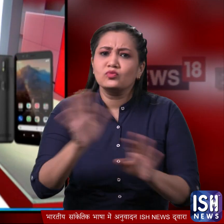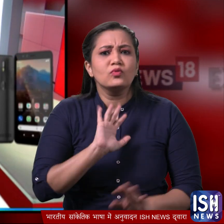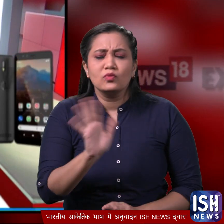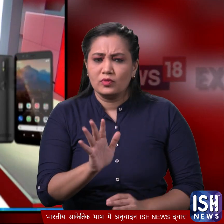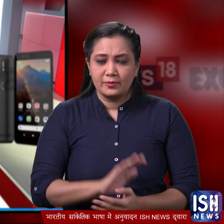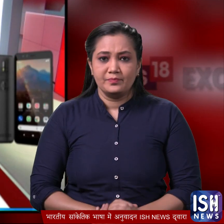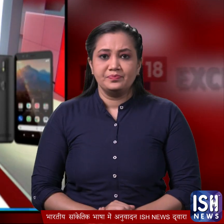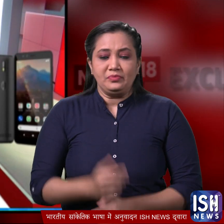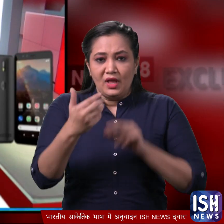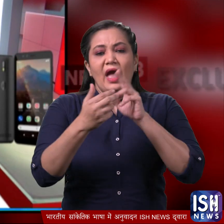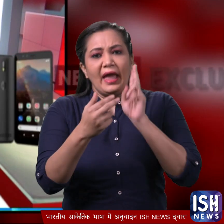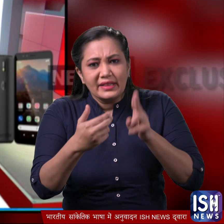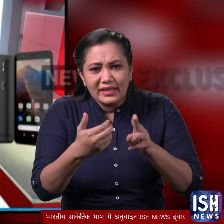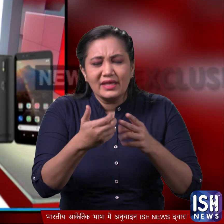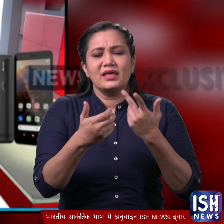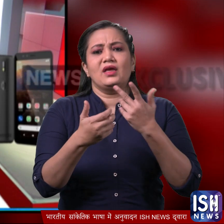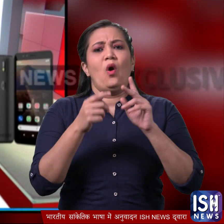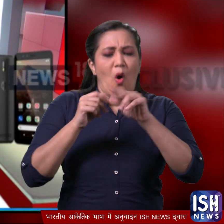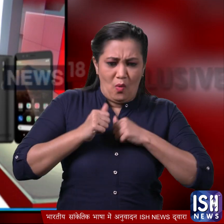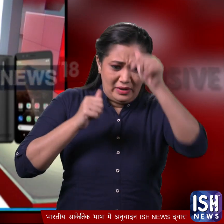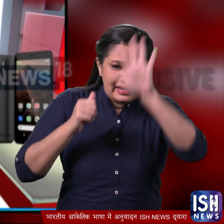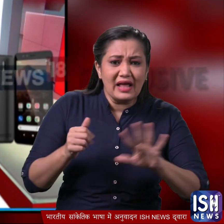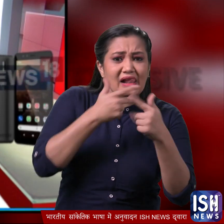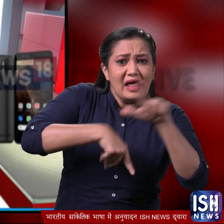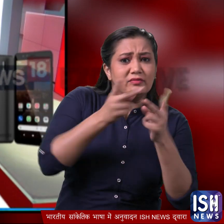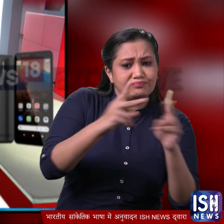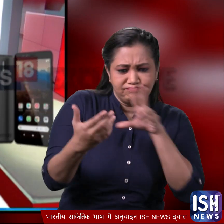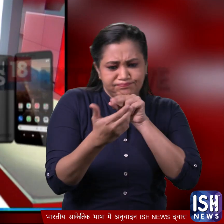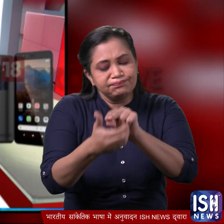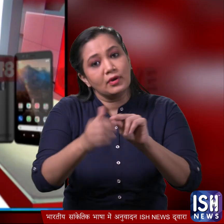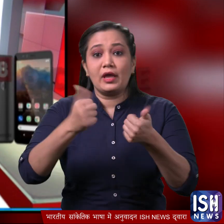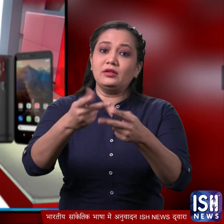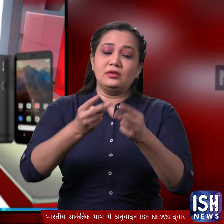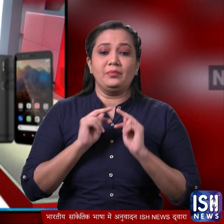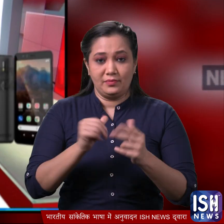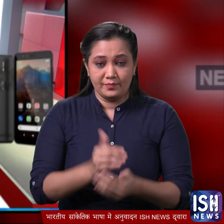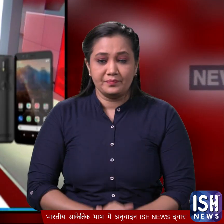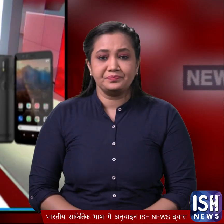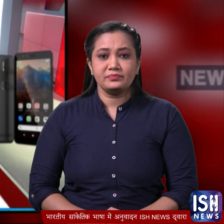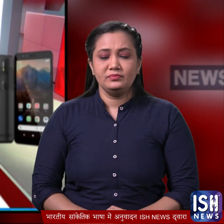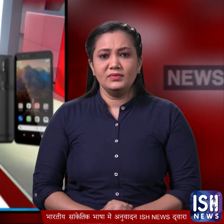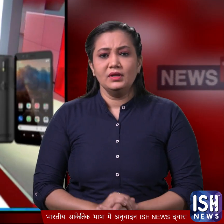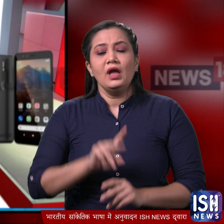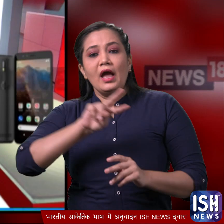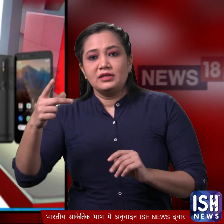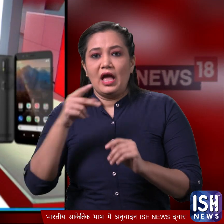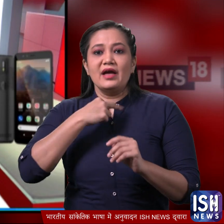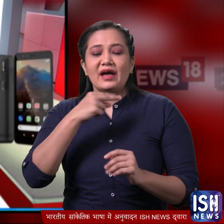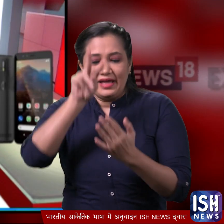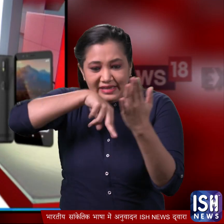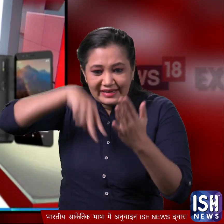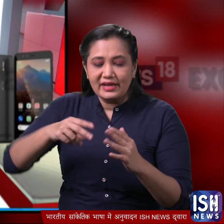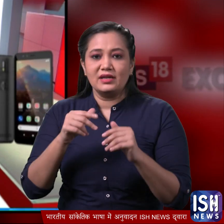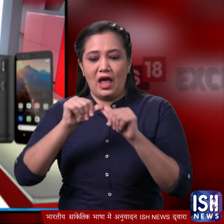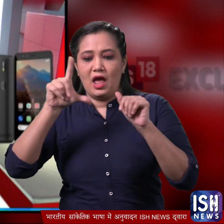अंग्रेजी में बोलने की जरूरत नहीं होगी, बल्कि हिंदी या अपनी पसंद की देश की किसी भी भाषा में बात की जा सकती है। वहीं फोन में एक रीड